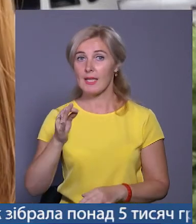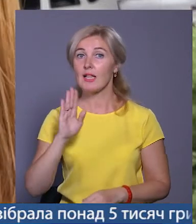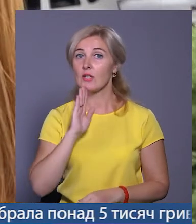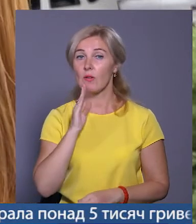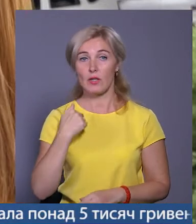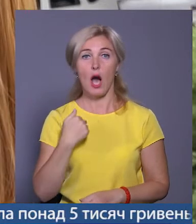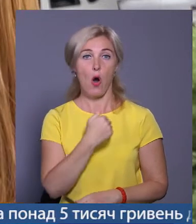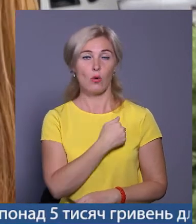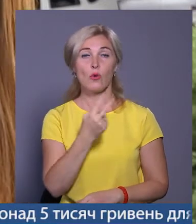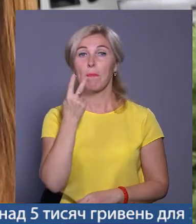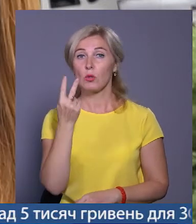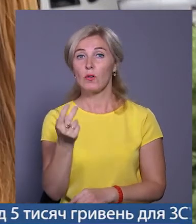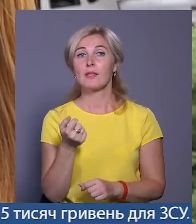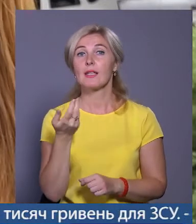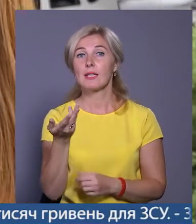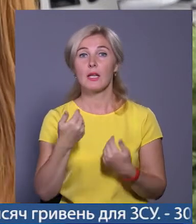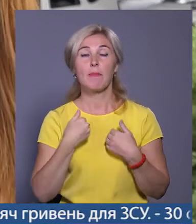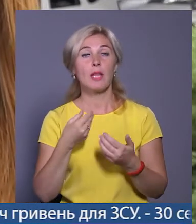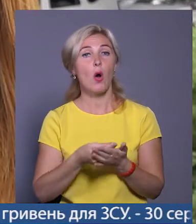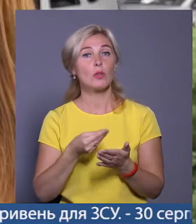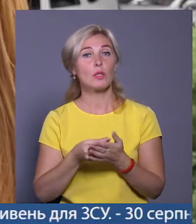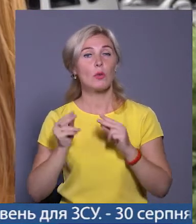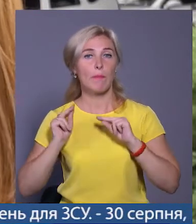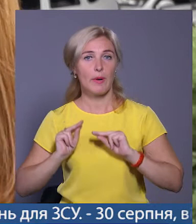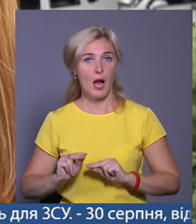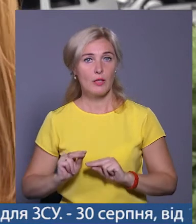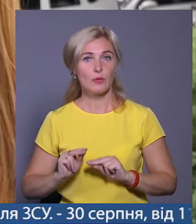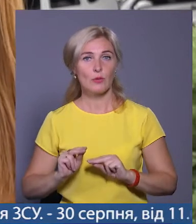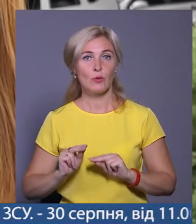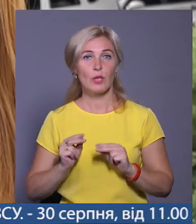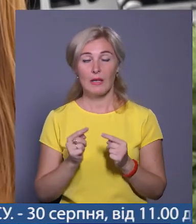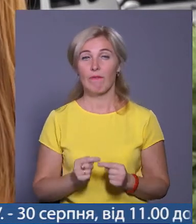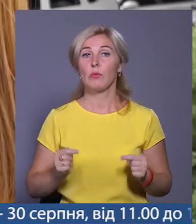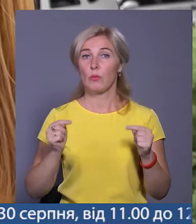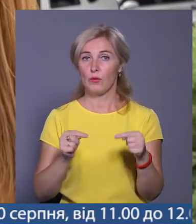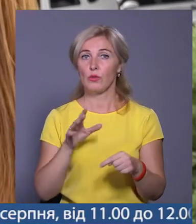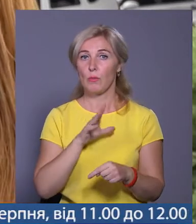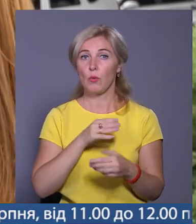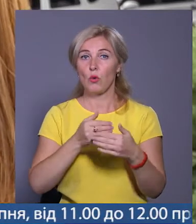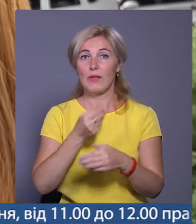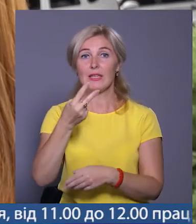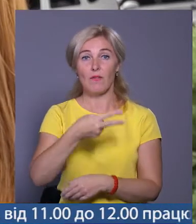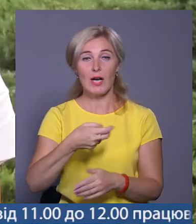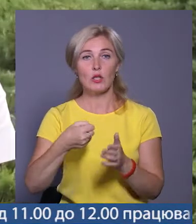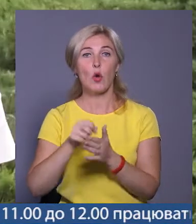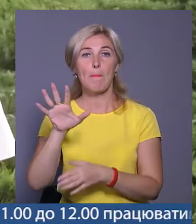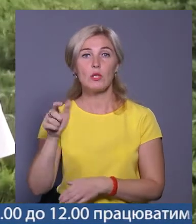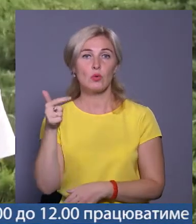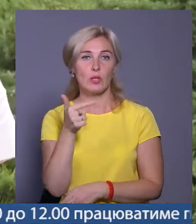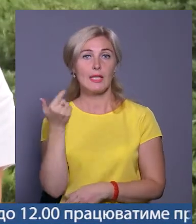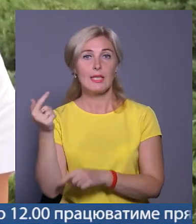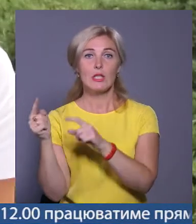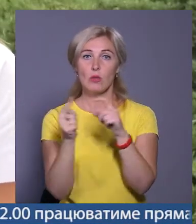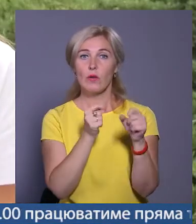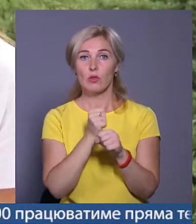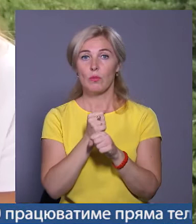хочу подивитися, наскільки оцінять мою працю. Відповідно, було від 20 до 500 гривень. Її слова